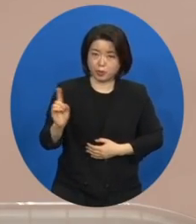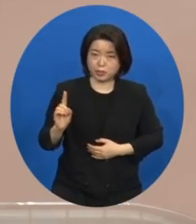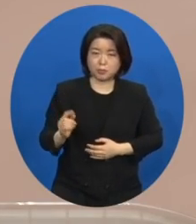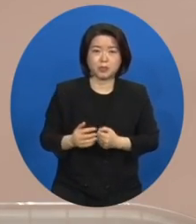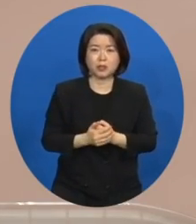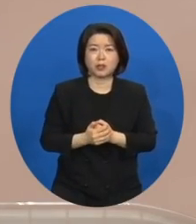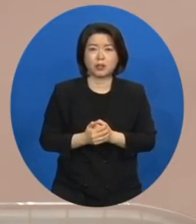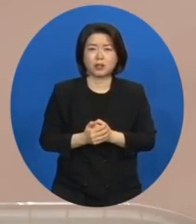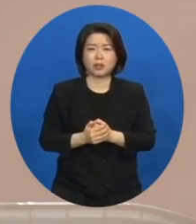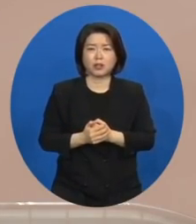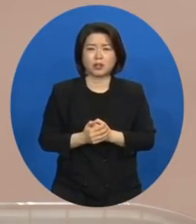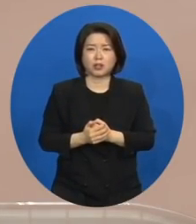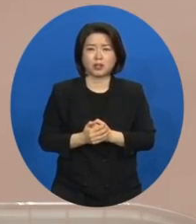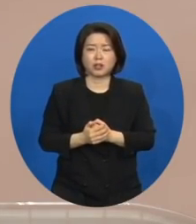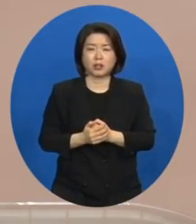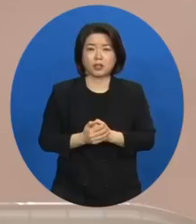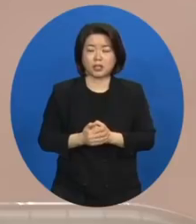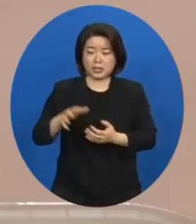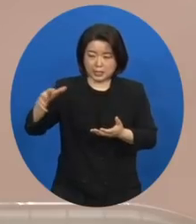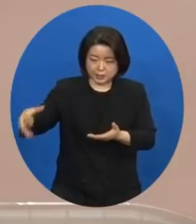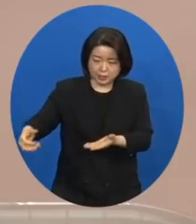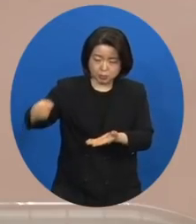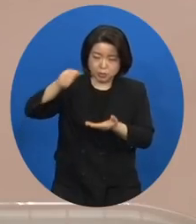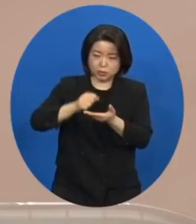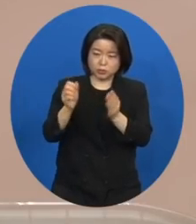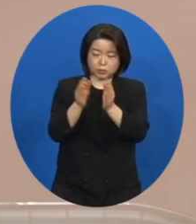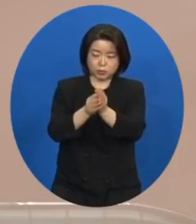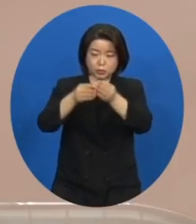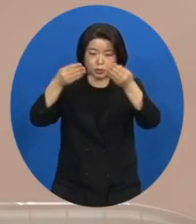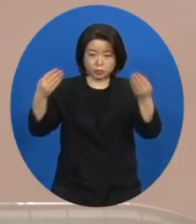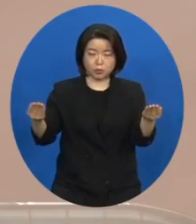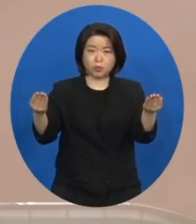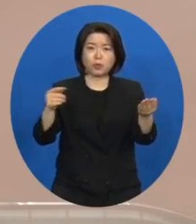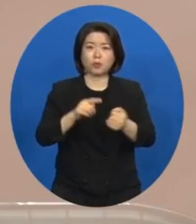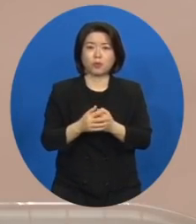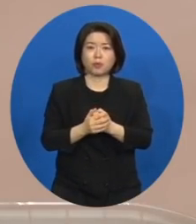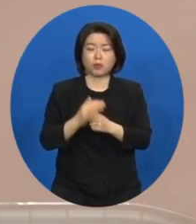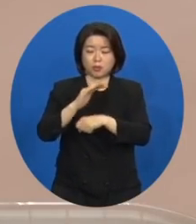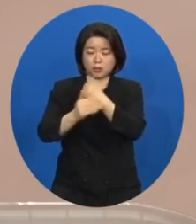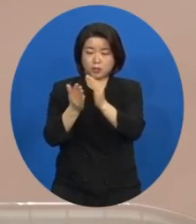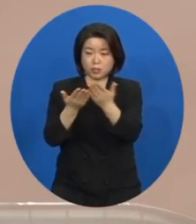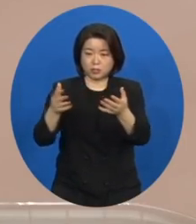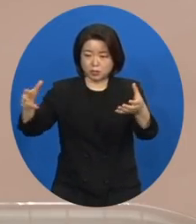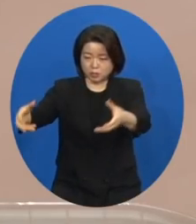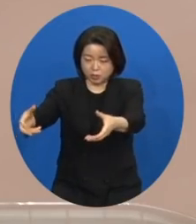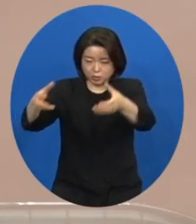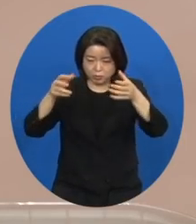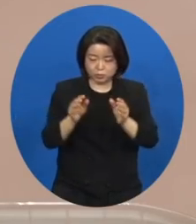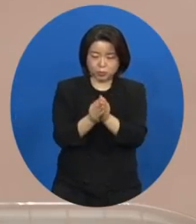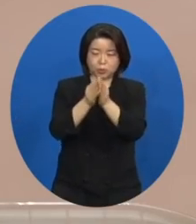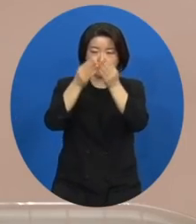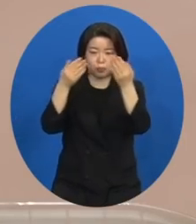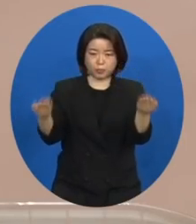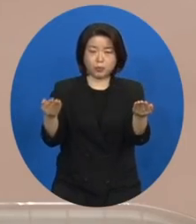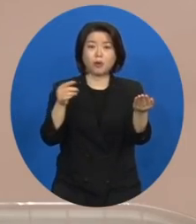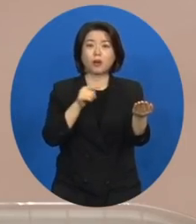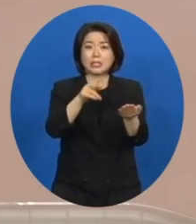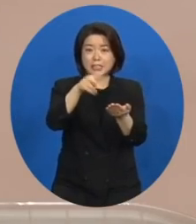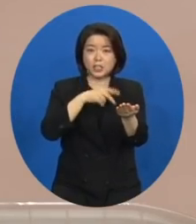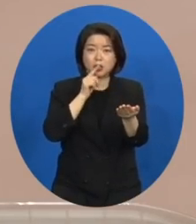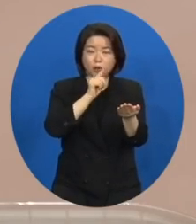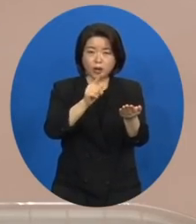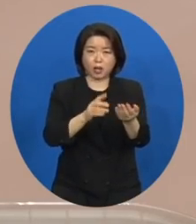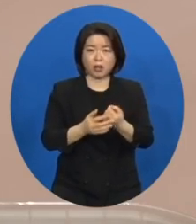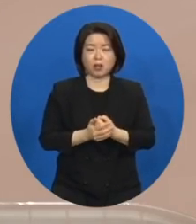집어 들고 읽어라 성경을 집어들고 읽으라는 거야 그래서 쫙 핀 구절이 어디 아니면 로마서